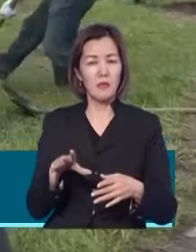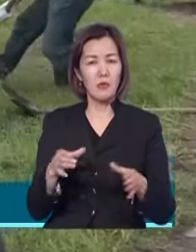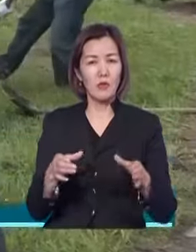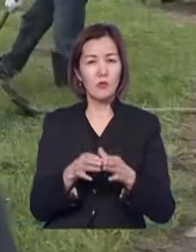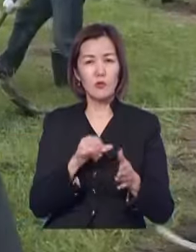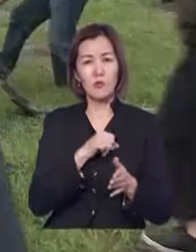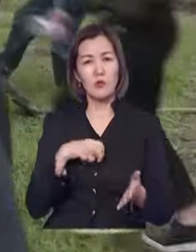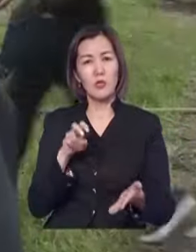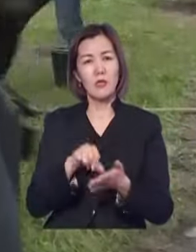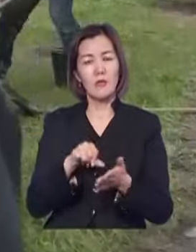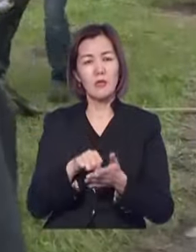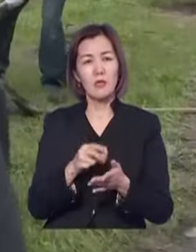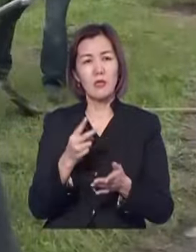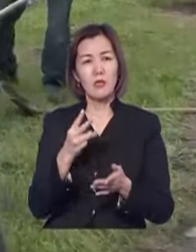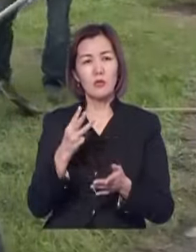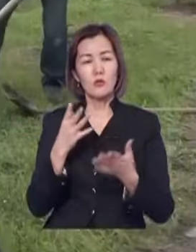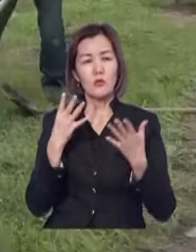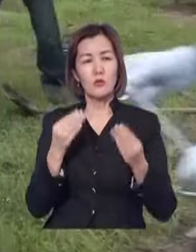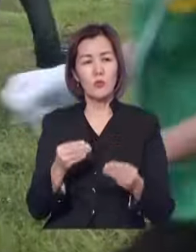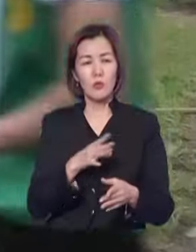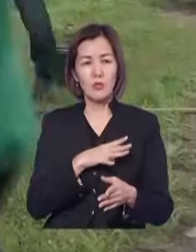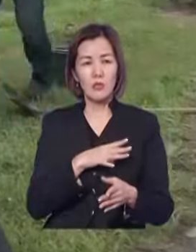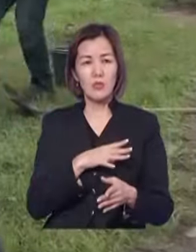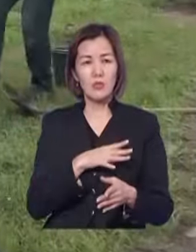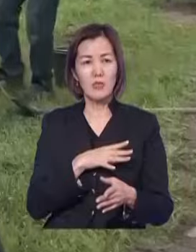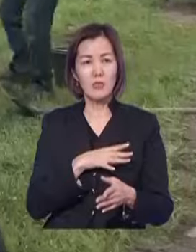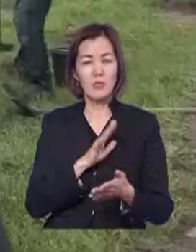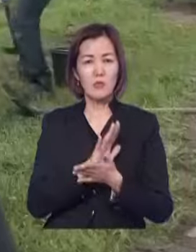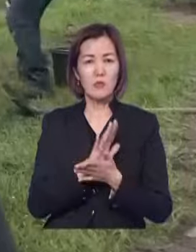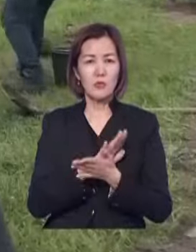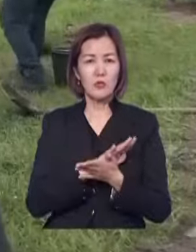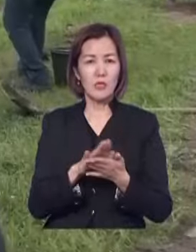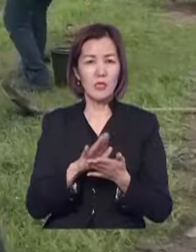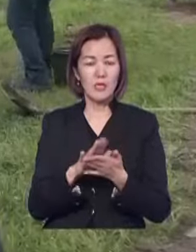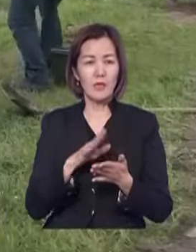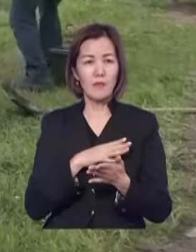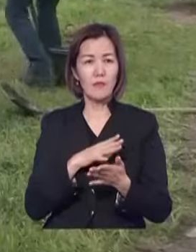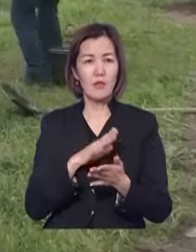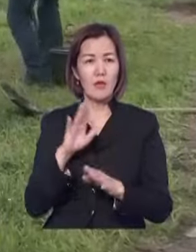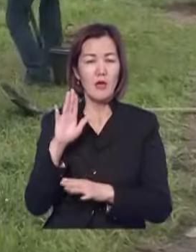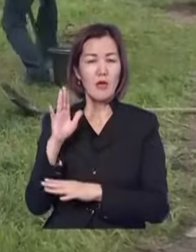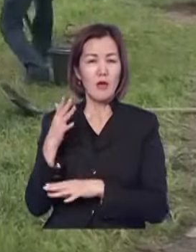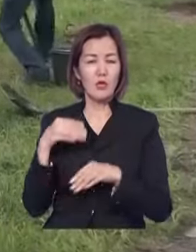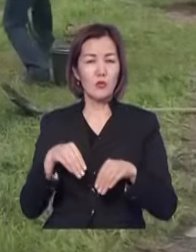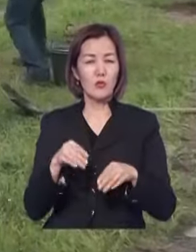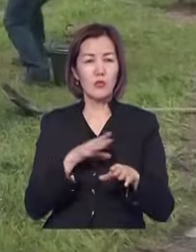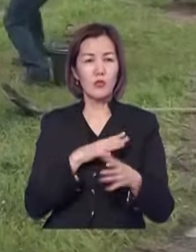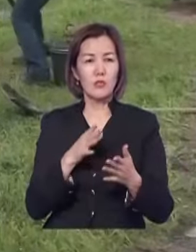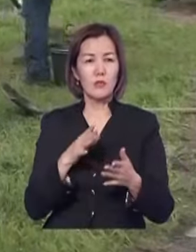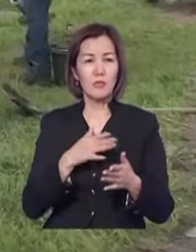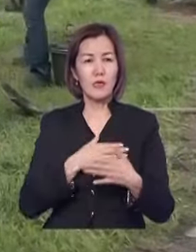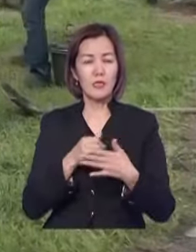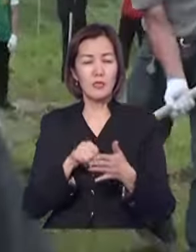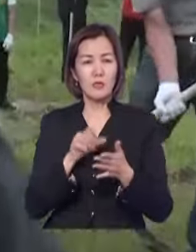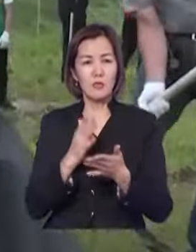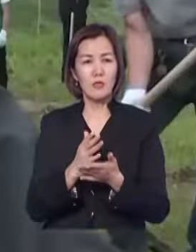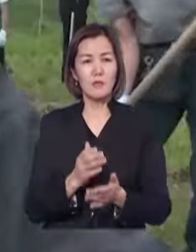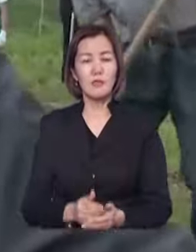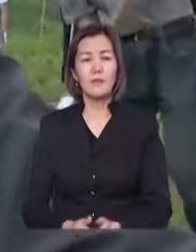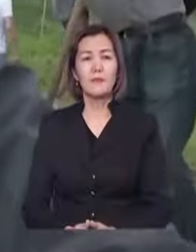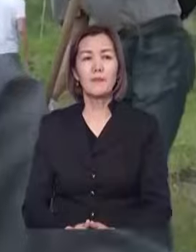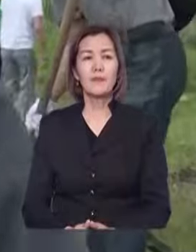атсалысып 2-3 күннен бері мына мусорларды тазалап, мына көгалды отырғызып атсалып жатқан жеріміз енді осы.